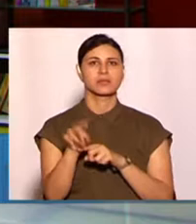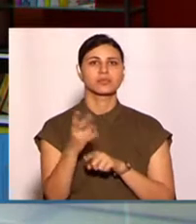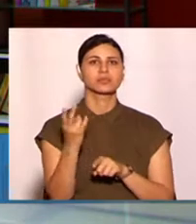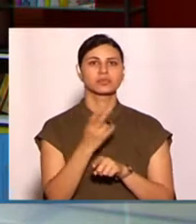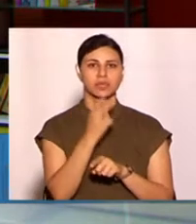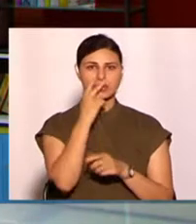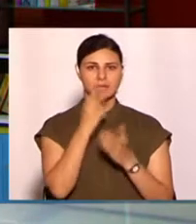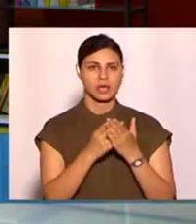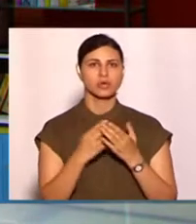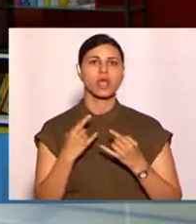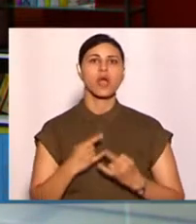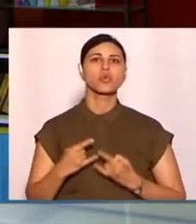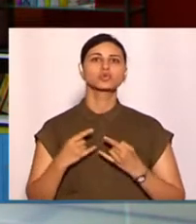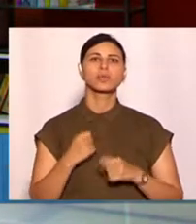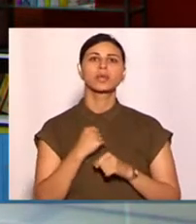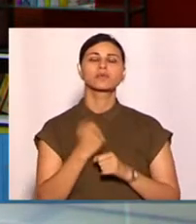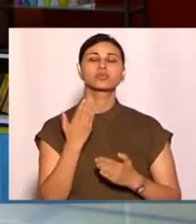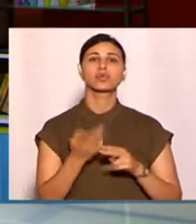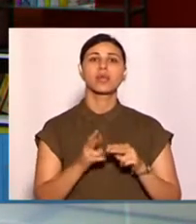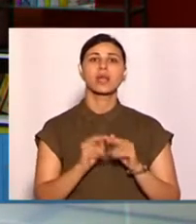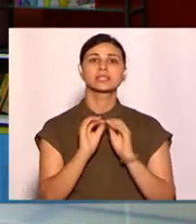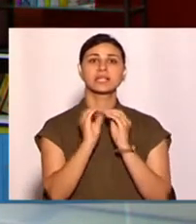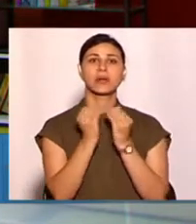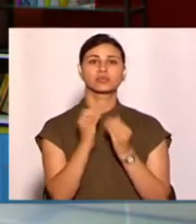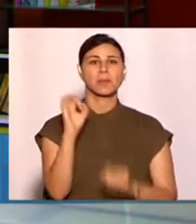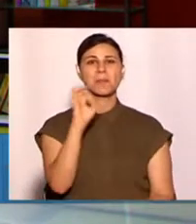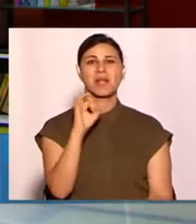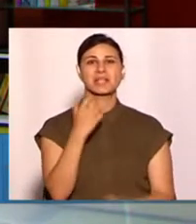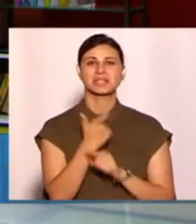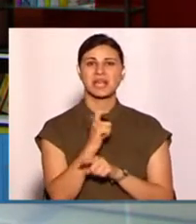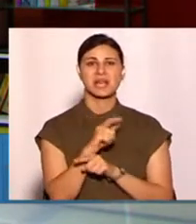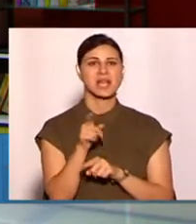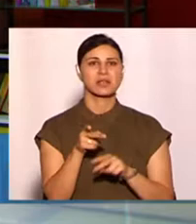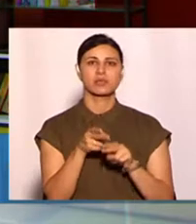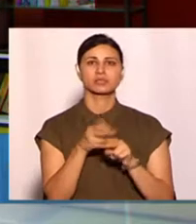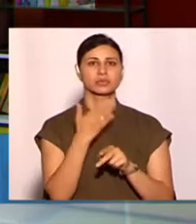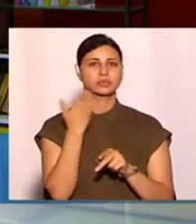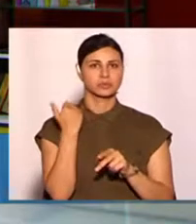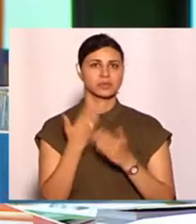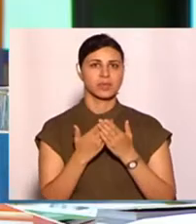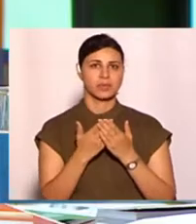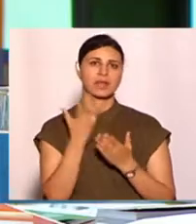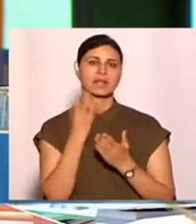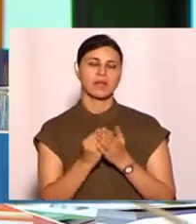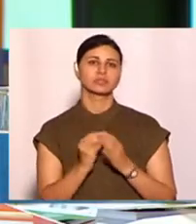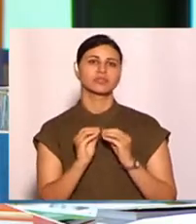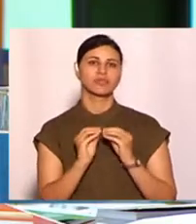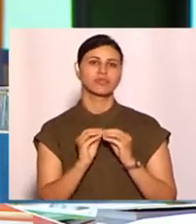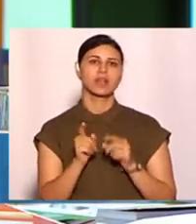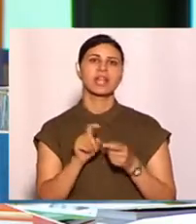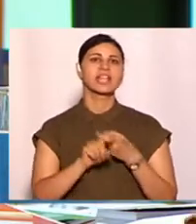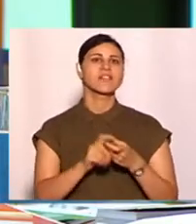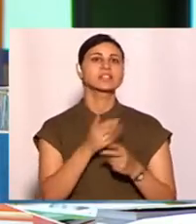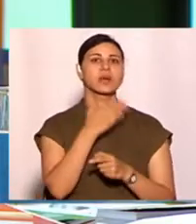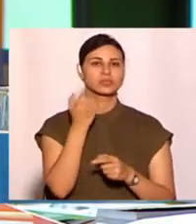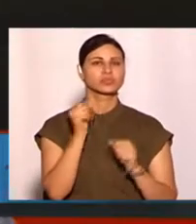სტაციონარს, ნახონ ეხოსკოპიურად გადაიღონ, თუ ეს კაფსულა არის პატარა და ხელს არაფერს არ უშლის და არის თავისთვის არ არის ინფიცირებული